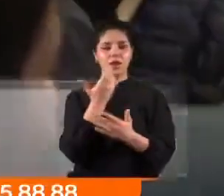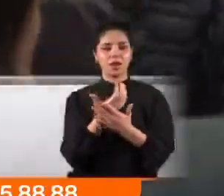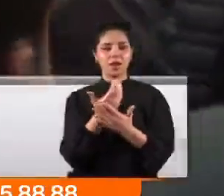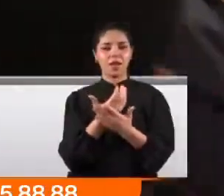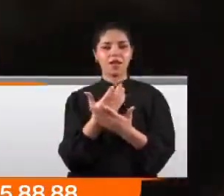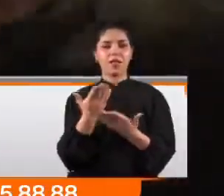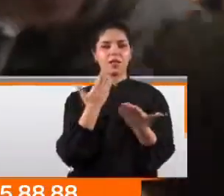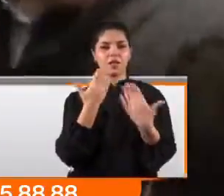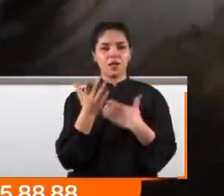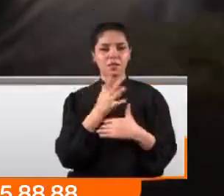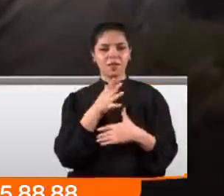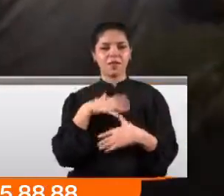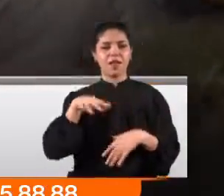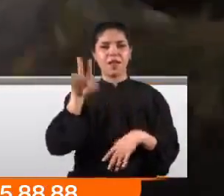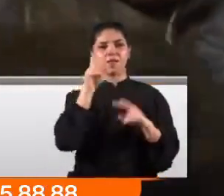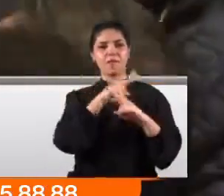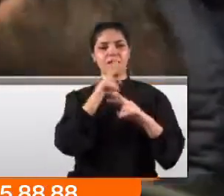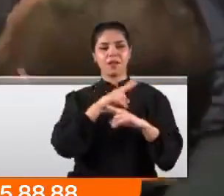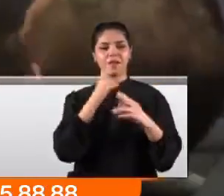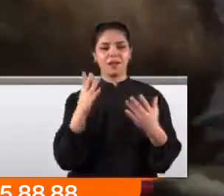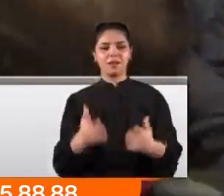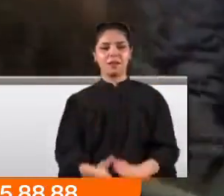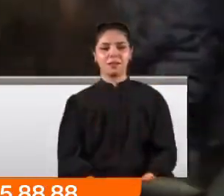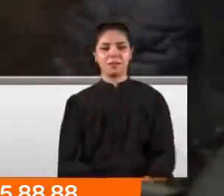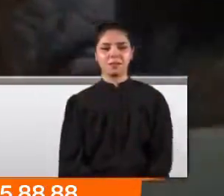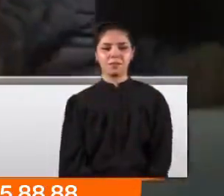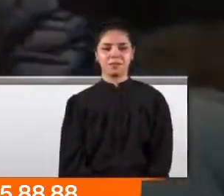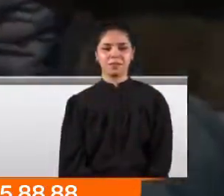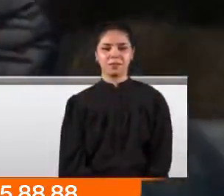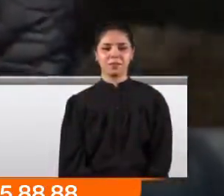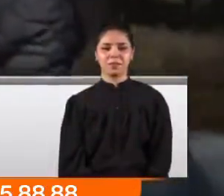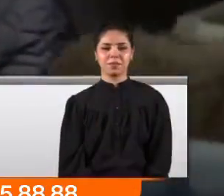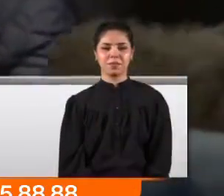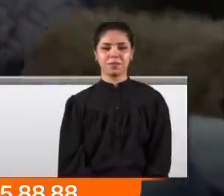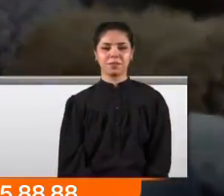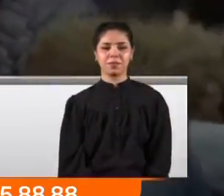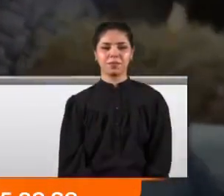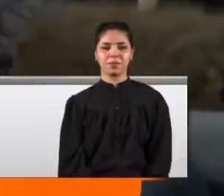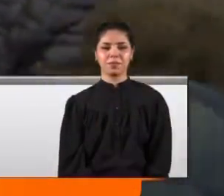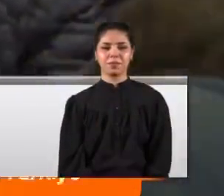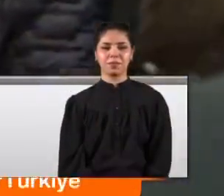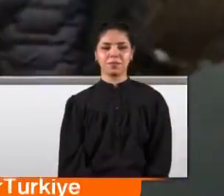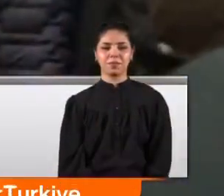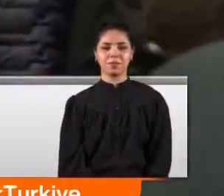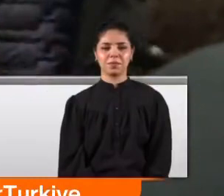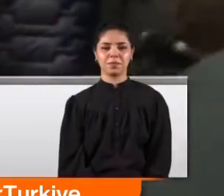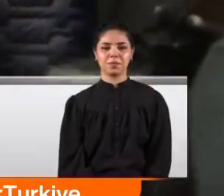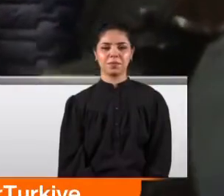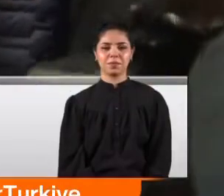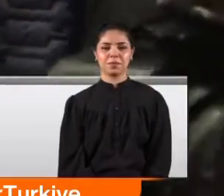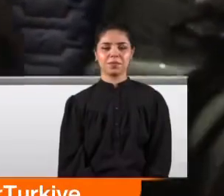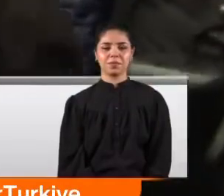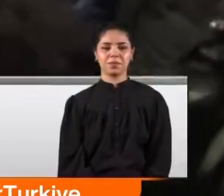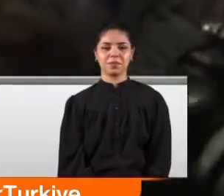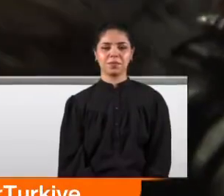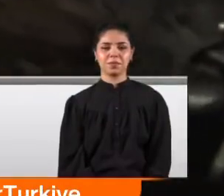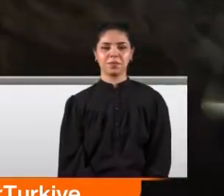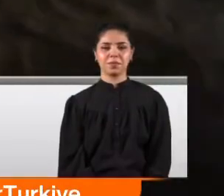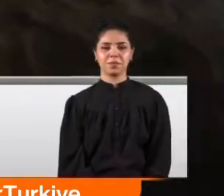yüzleri gülümsetti. Fatih'in de dairesi kara Murat. Bazılar ben selamlar, saygılar. Allah razı olsun. Allah razı